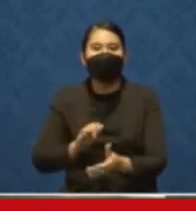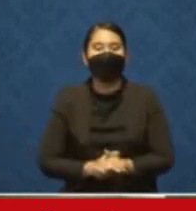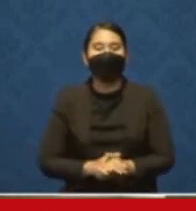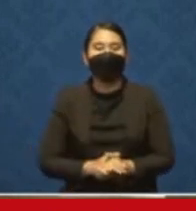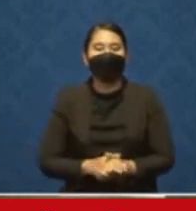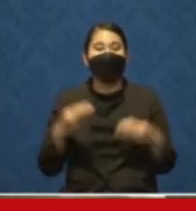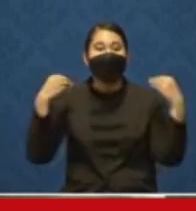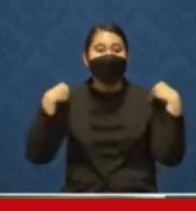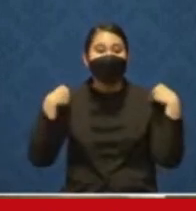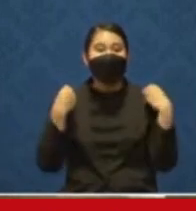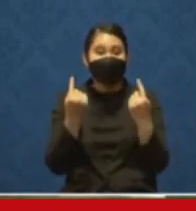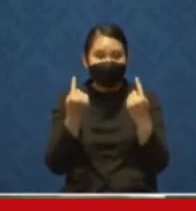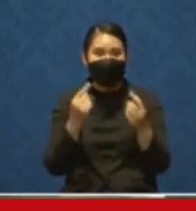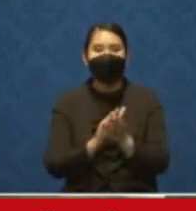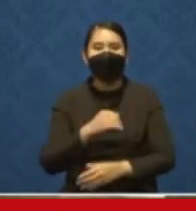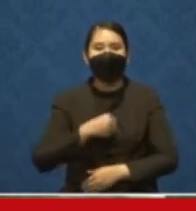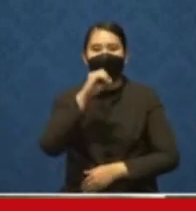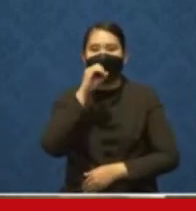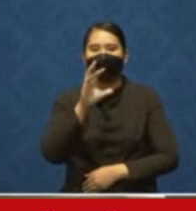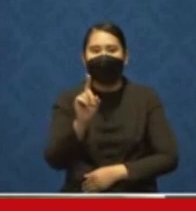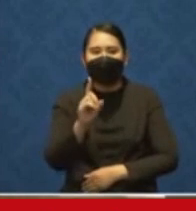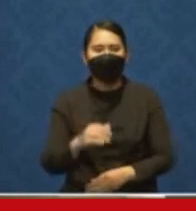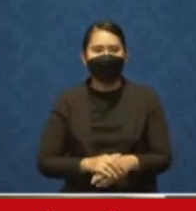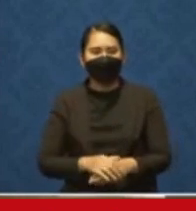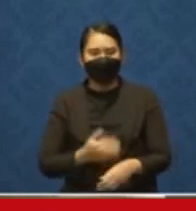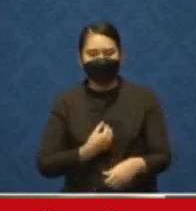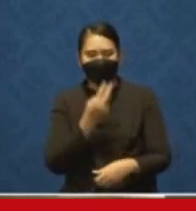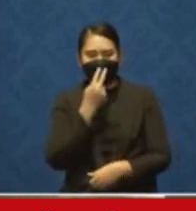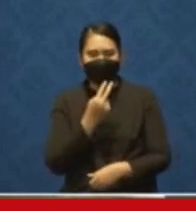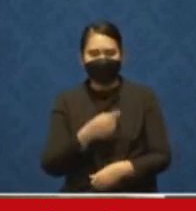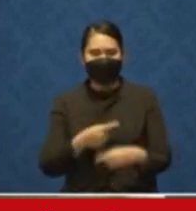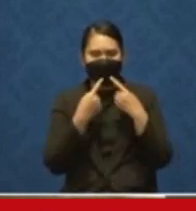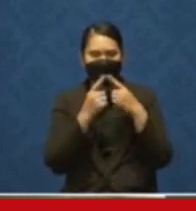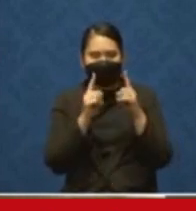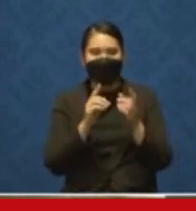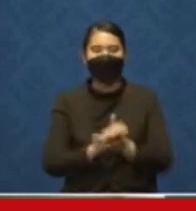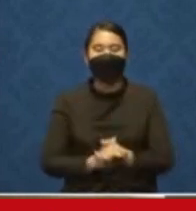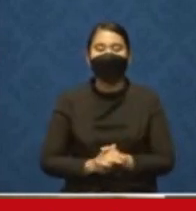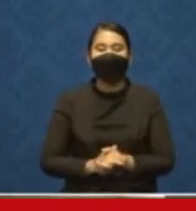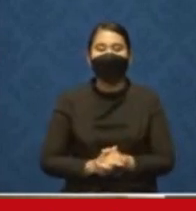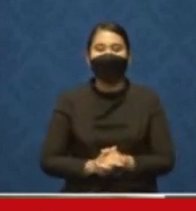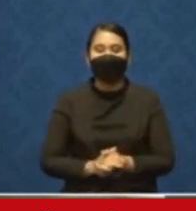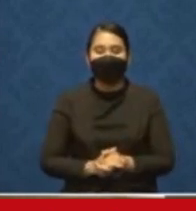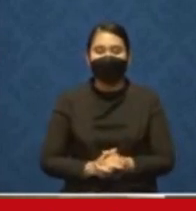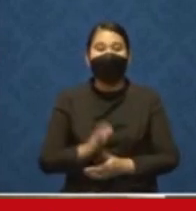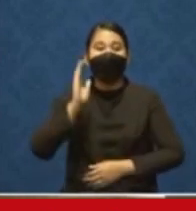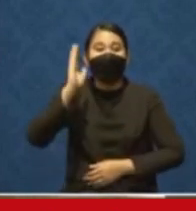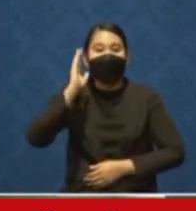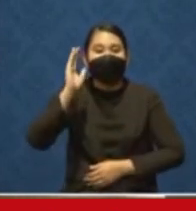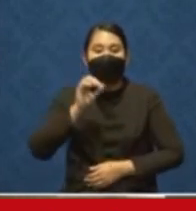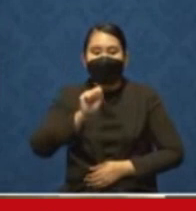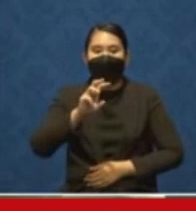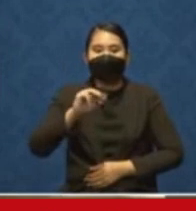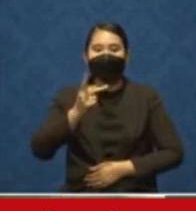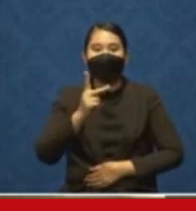ตำรวจโทรบ้างใช่ไหมครับก็คือให้ตำรวจในร้อยอ่ะหมอเขาก็บอกมาเสร็จสรรพว่า